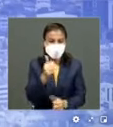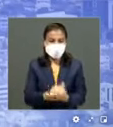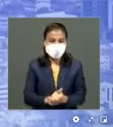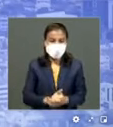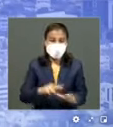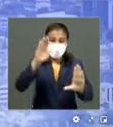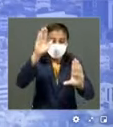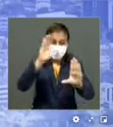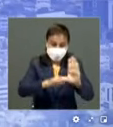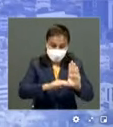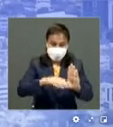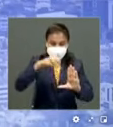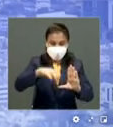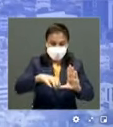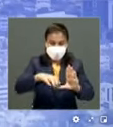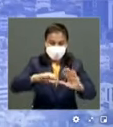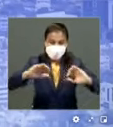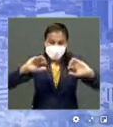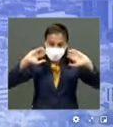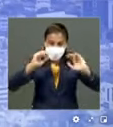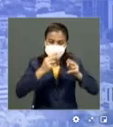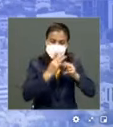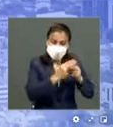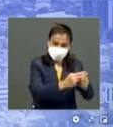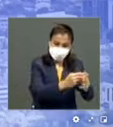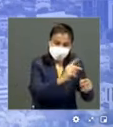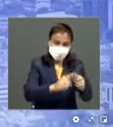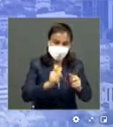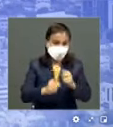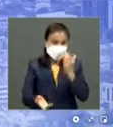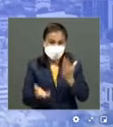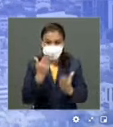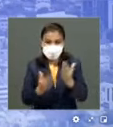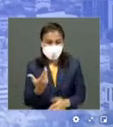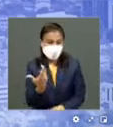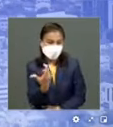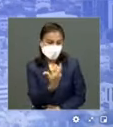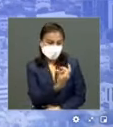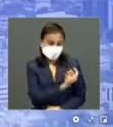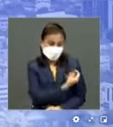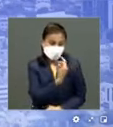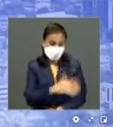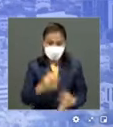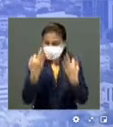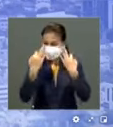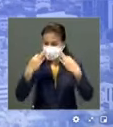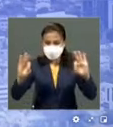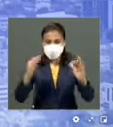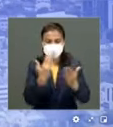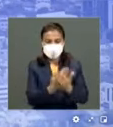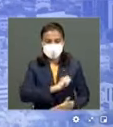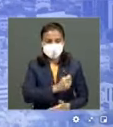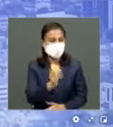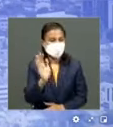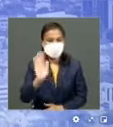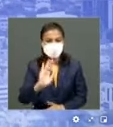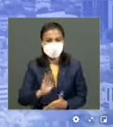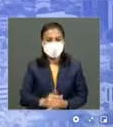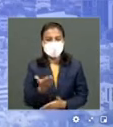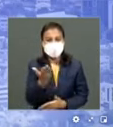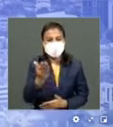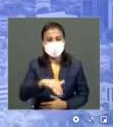ทะเบียนฉีดที่โรงพยาบาลภาครัฐภาคเอกชนก็จะไม่มีค่าใช้จ่ายใดๆนะคะก็ขอความร่วมมือให้พี่น้องประชาช